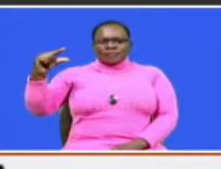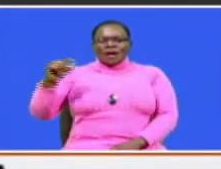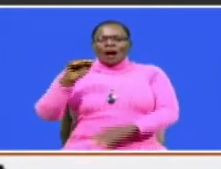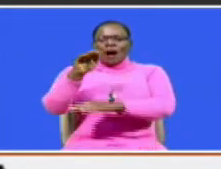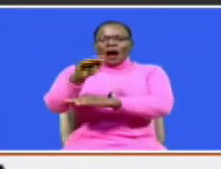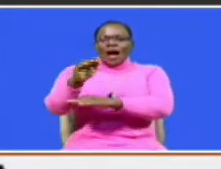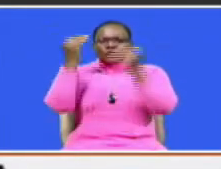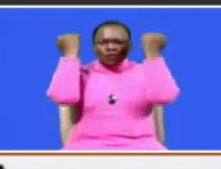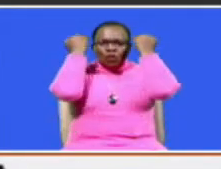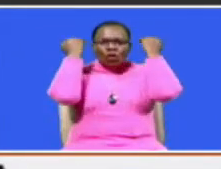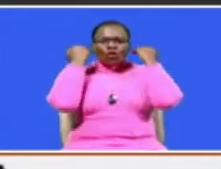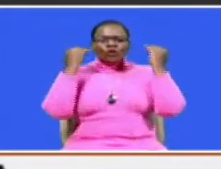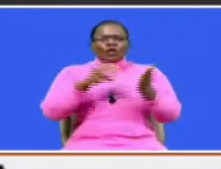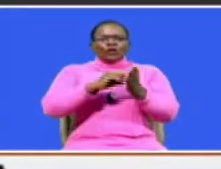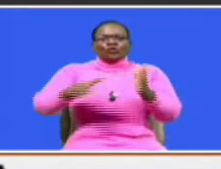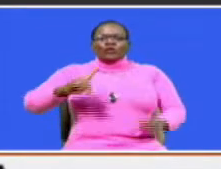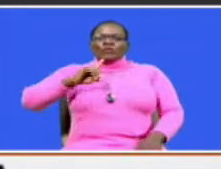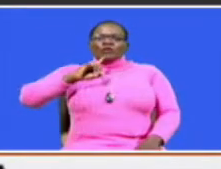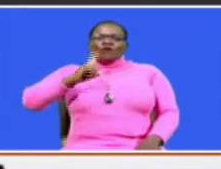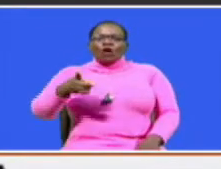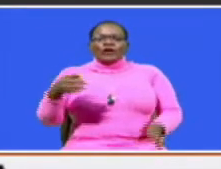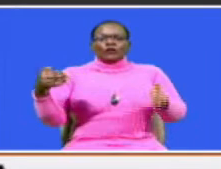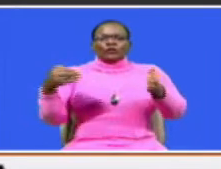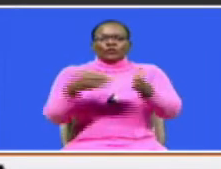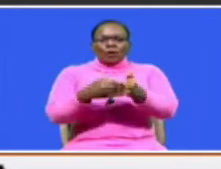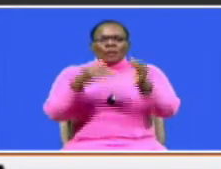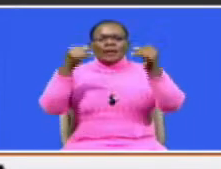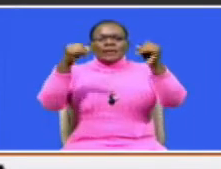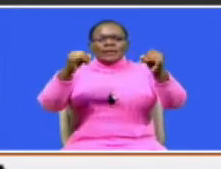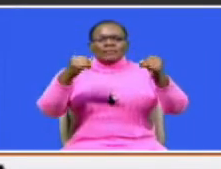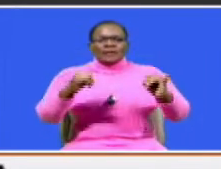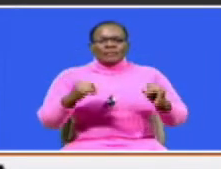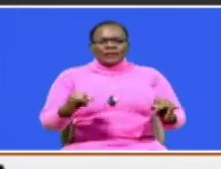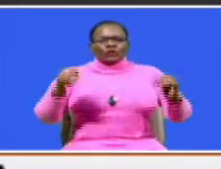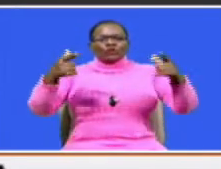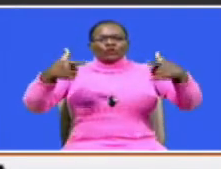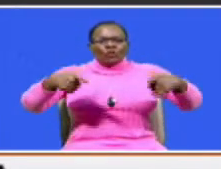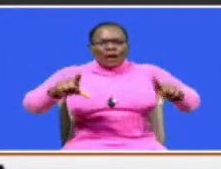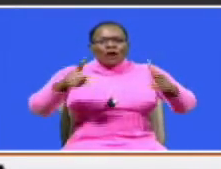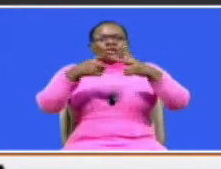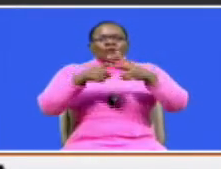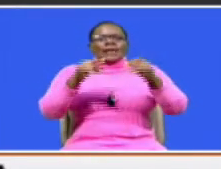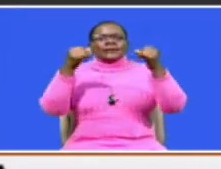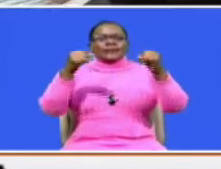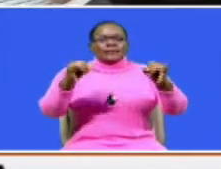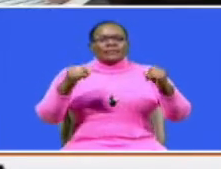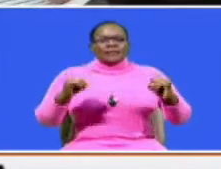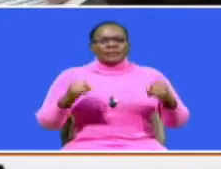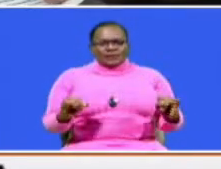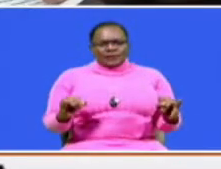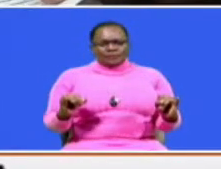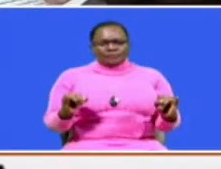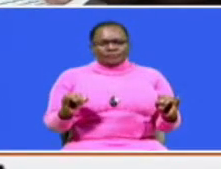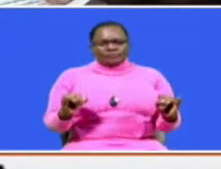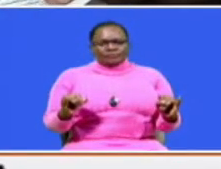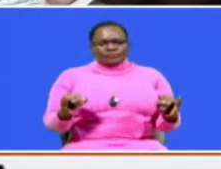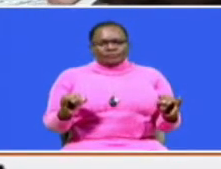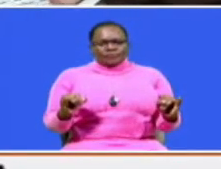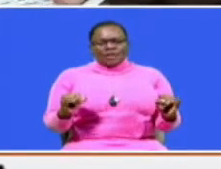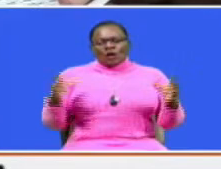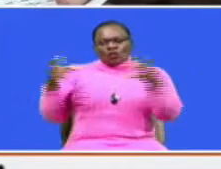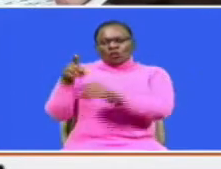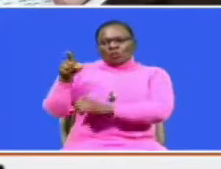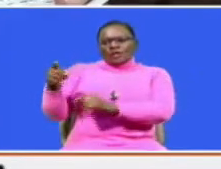uliomba mahakama kuondoa agizo la kusitisha sheria hiyo na kuruhusu ianze kutekelezwa. Kulingana na upande